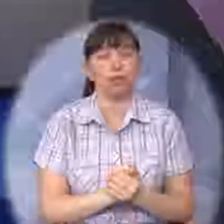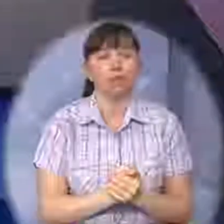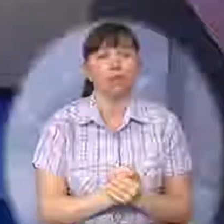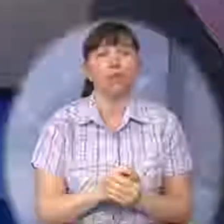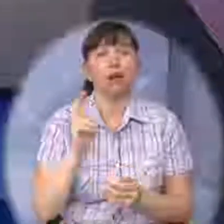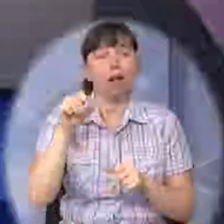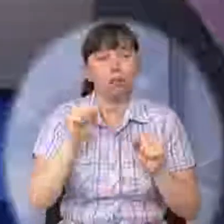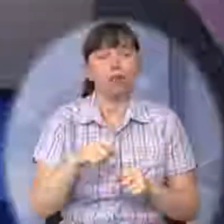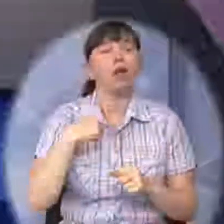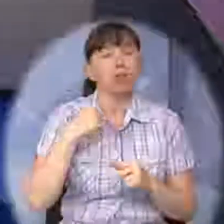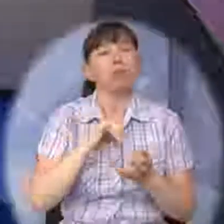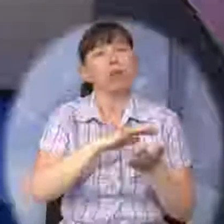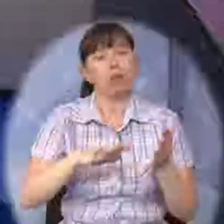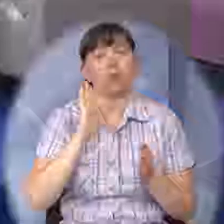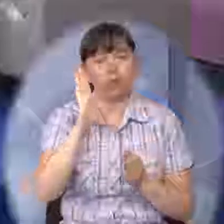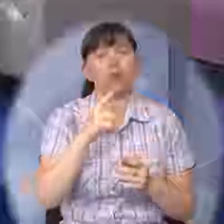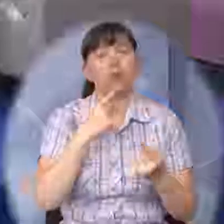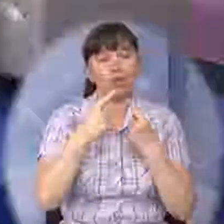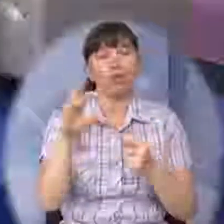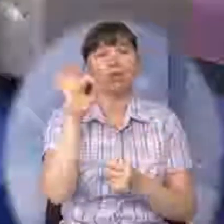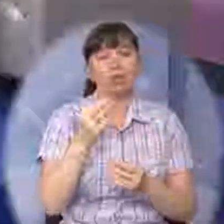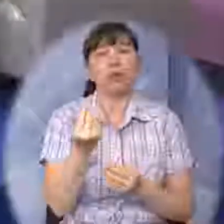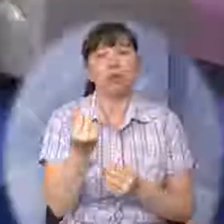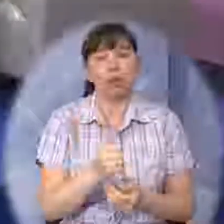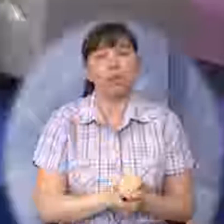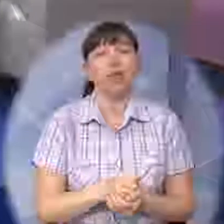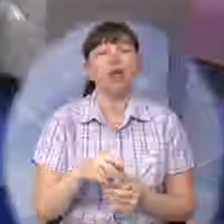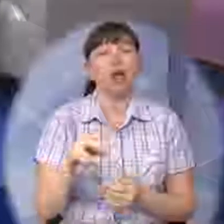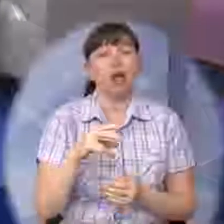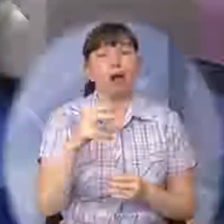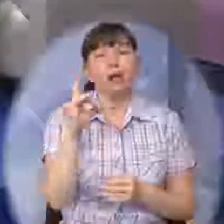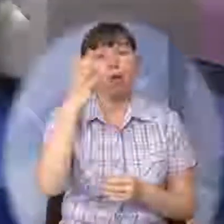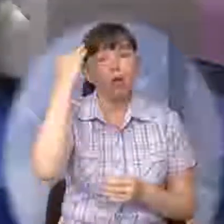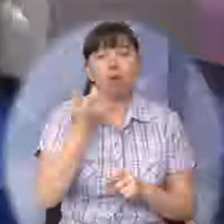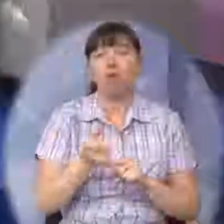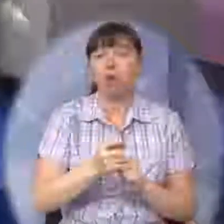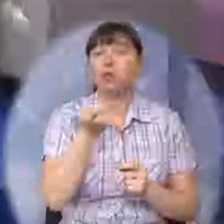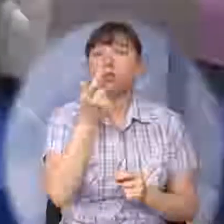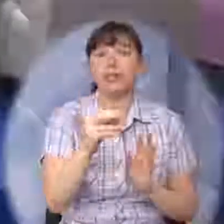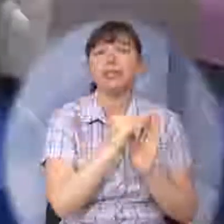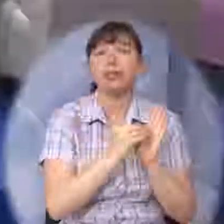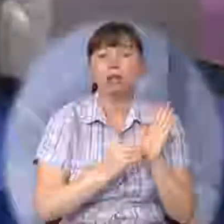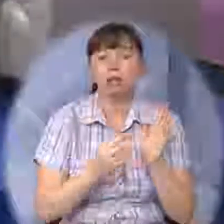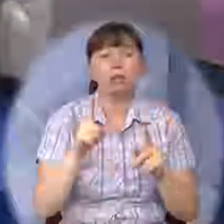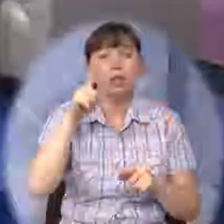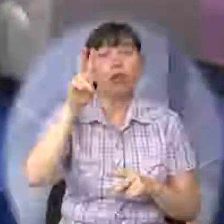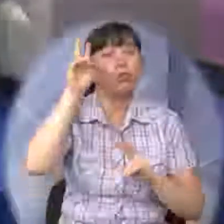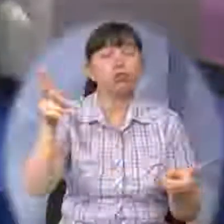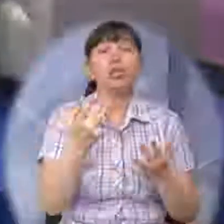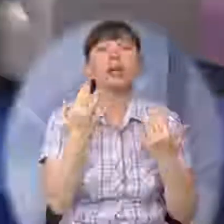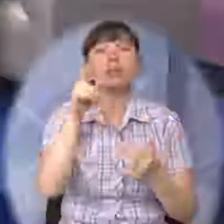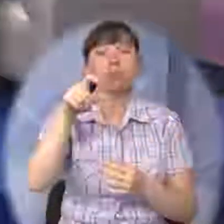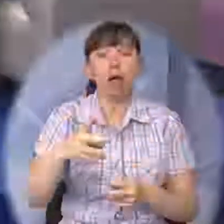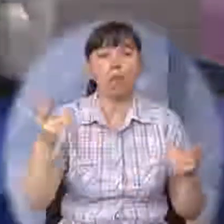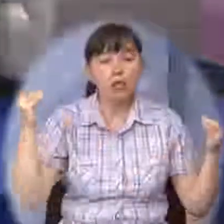formula financiară, exact, și la cum se colaborează. Republica Moldova are foarte puține statistici și chiar nu știe câți oameni în realitate